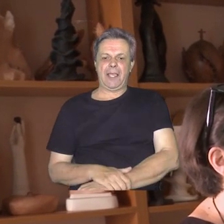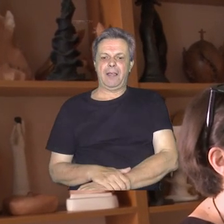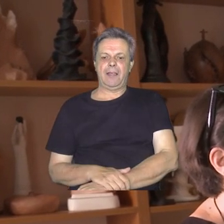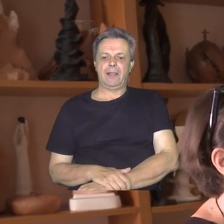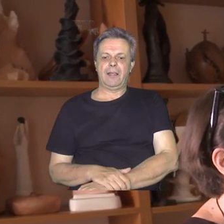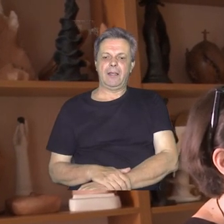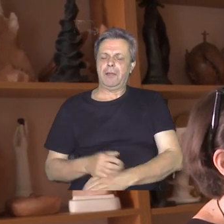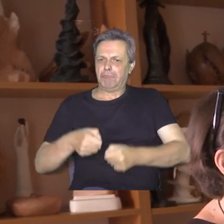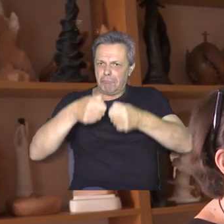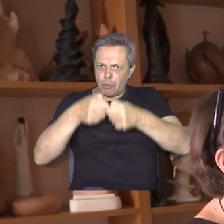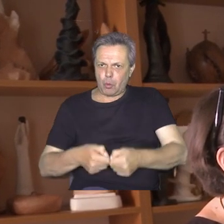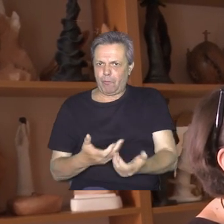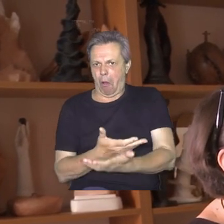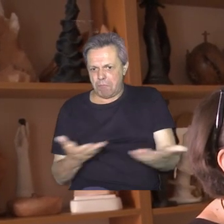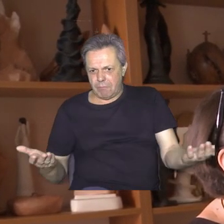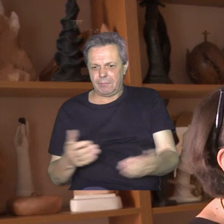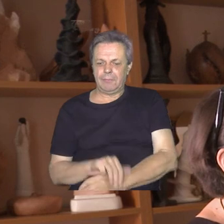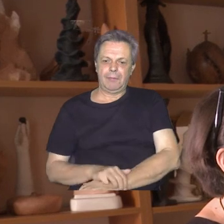aktivnosti, društvo